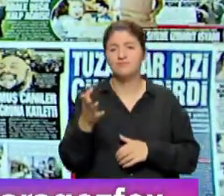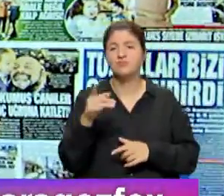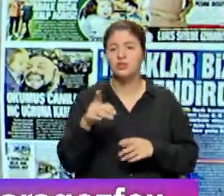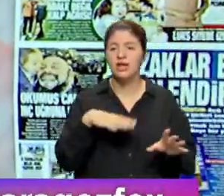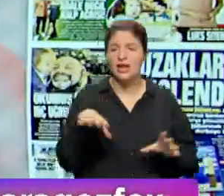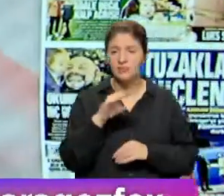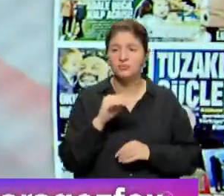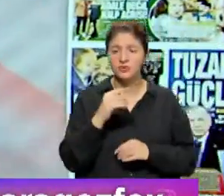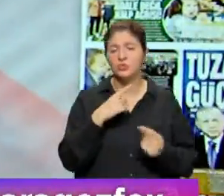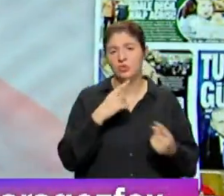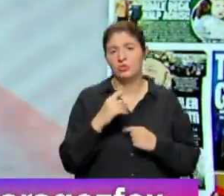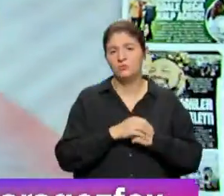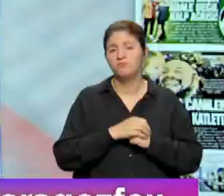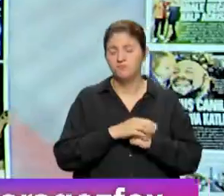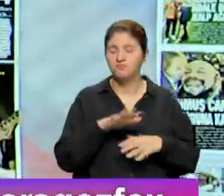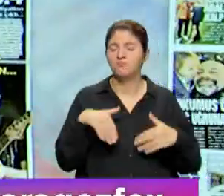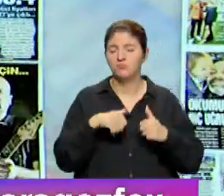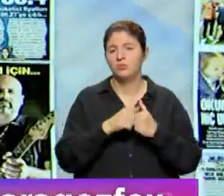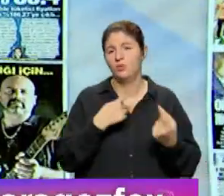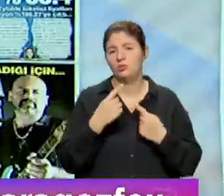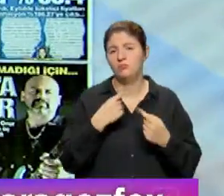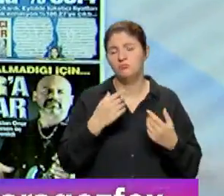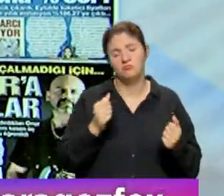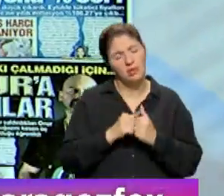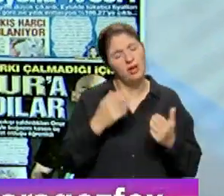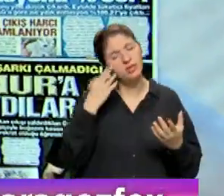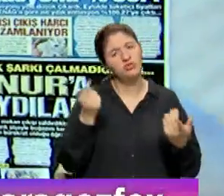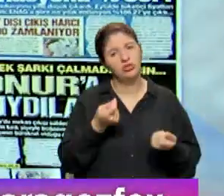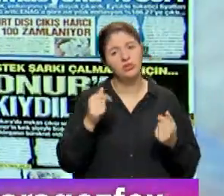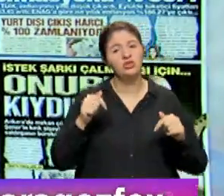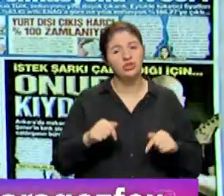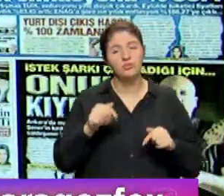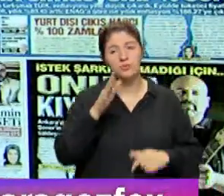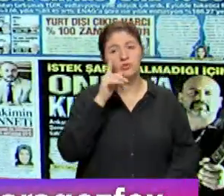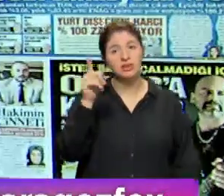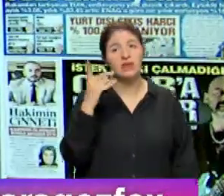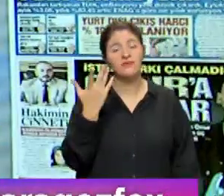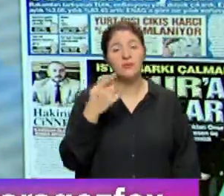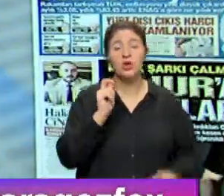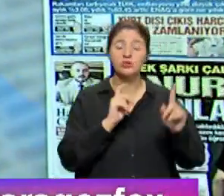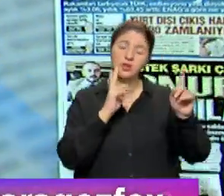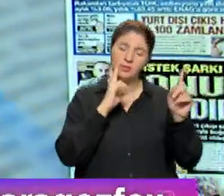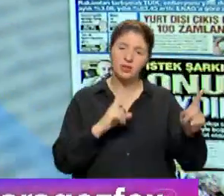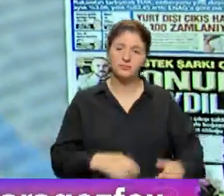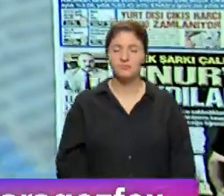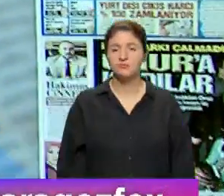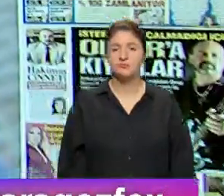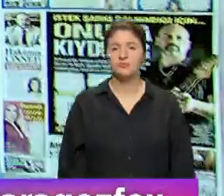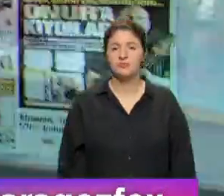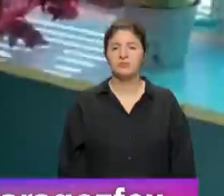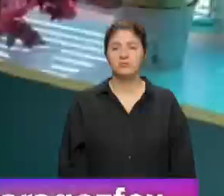bunların hepsini konuşalım birlikte konuşalım birlikte anlamaya çalışalım Şimdi Bulgaristan ve Bosna Ersek